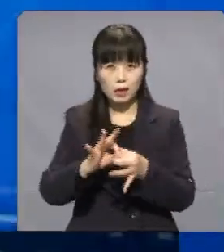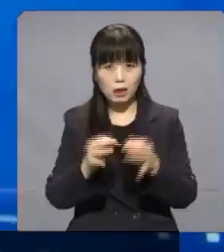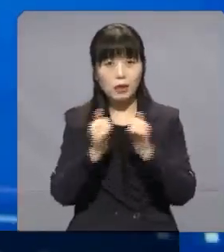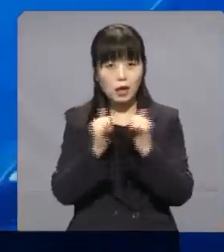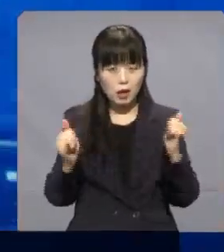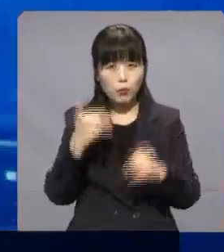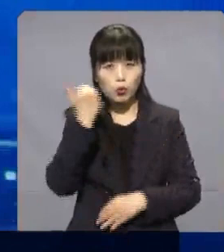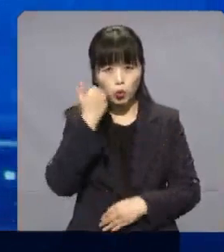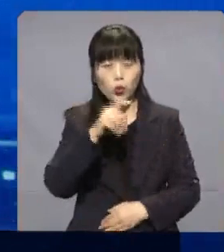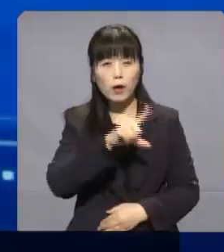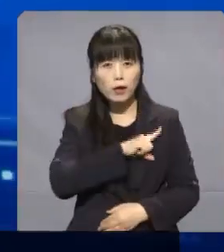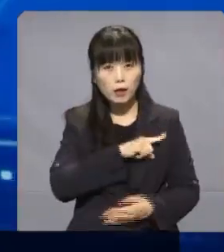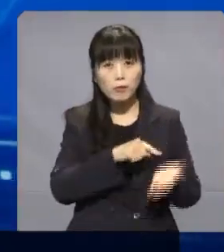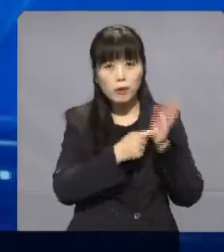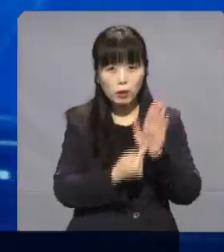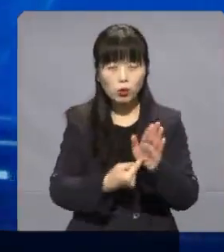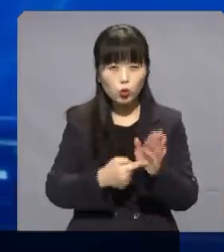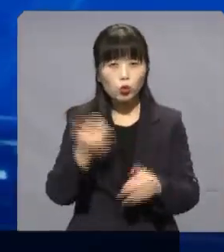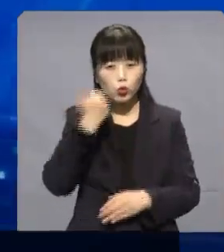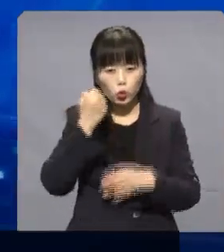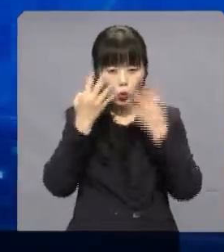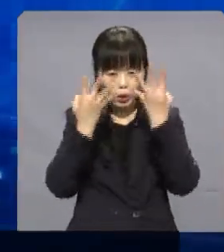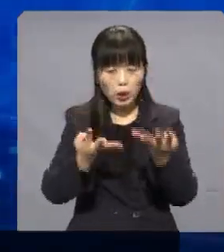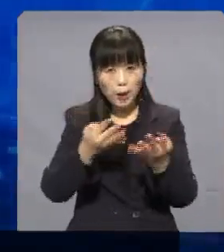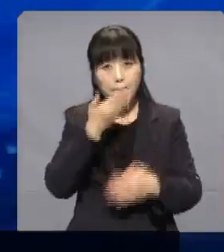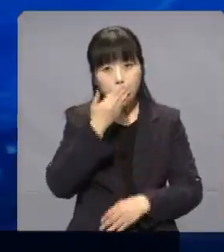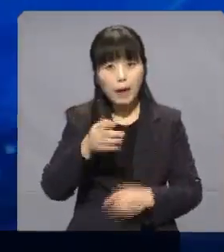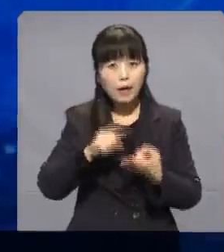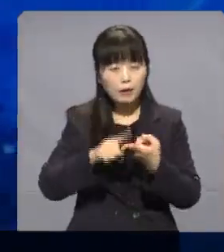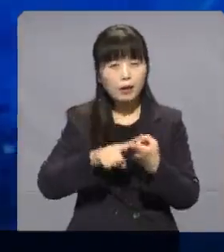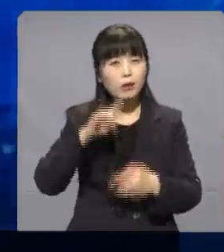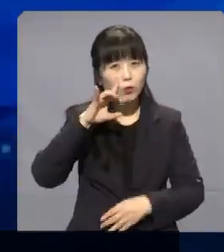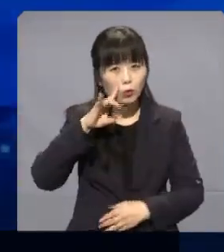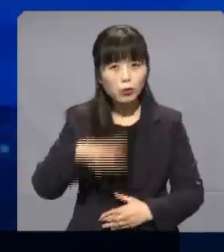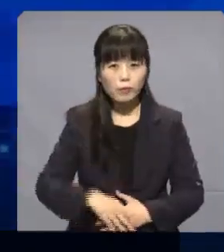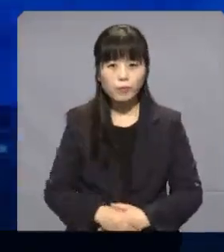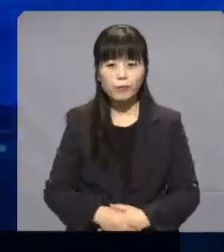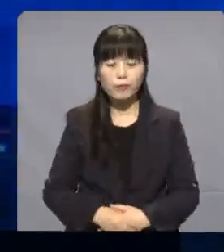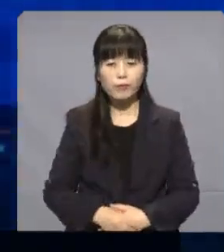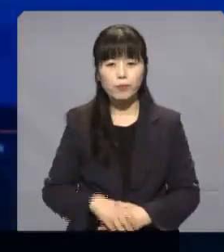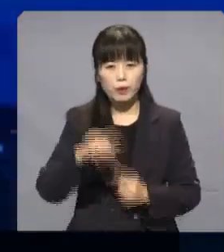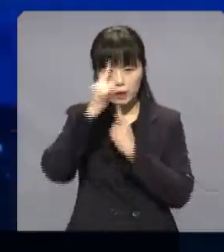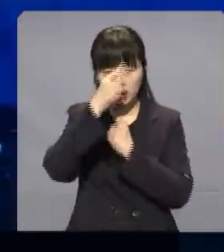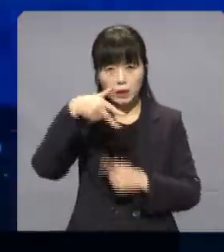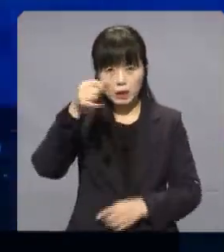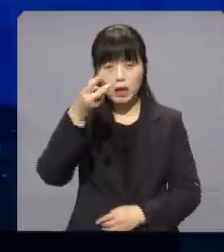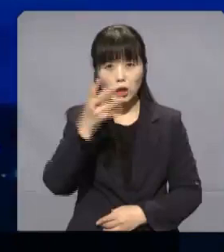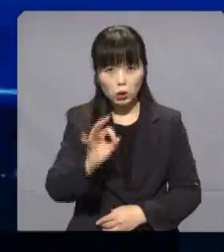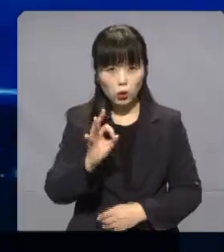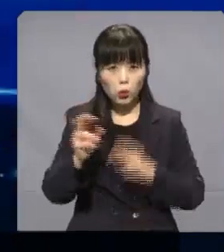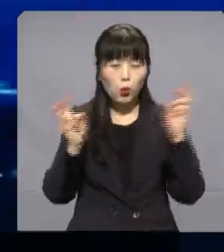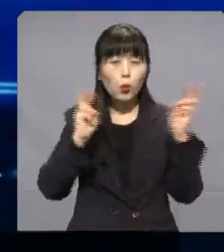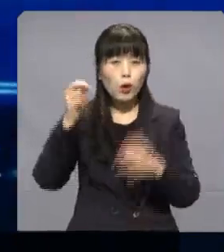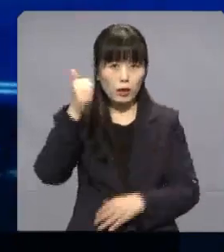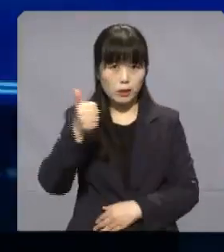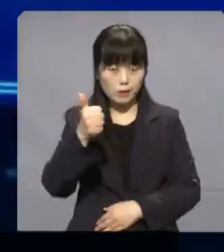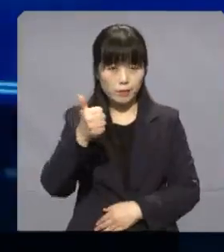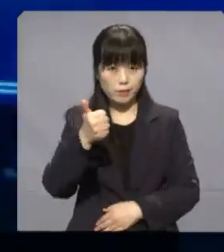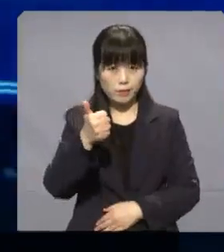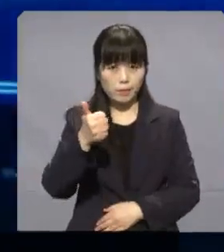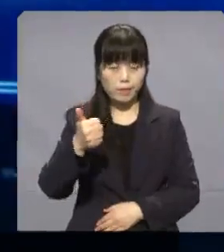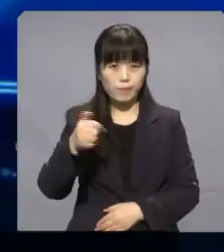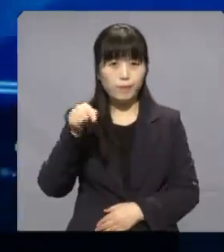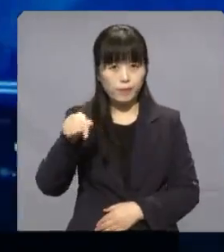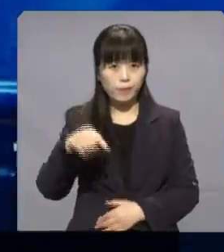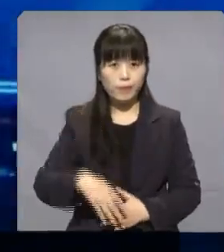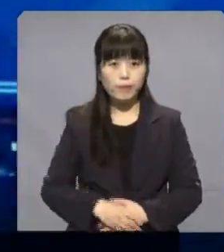재계인데요. 누구의 이름이 거론되고 있고 또 누구의 사면이 유력한지 궁금합니다. 사실 이재용, 지금 이제 회장이 됐죠. 이재용 회장